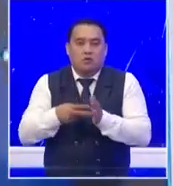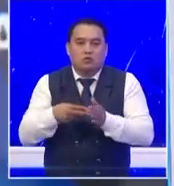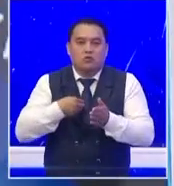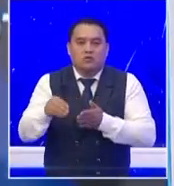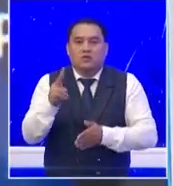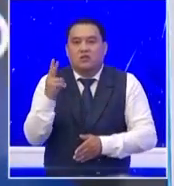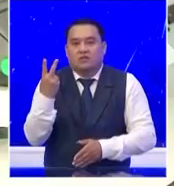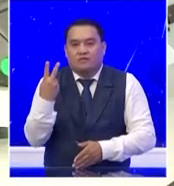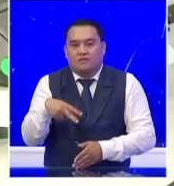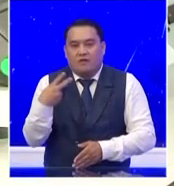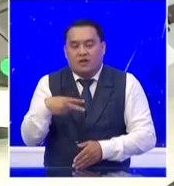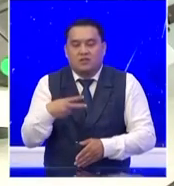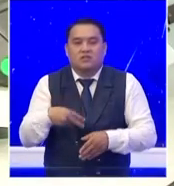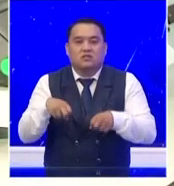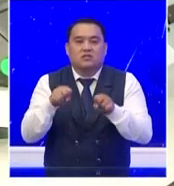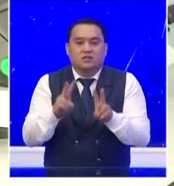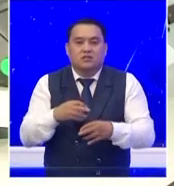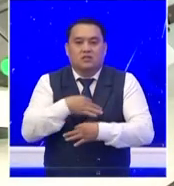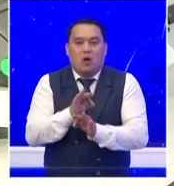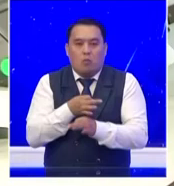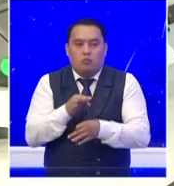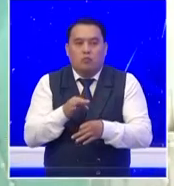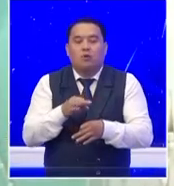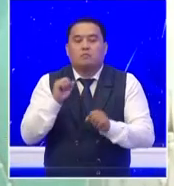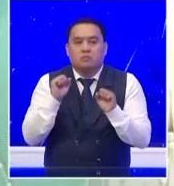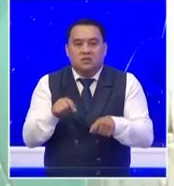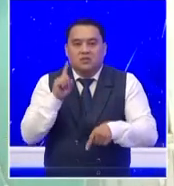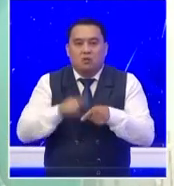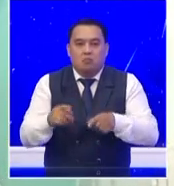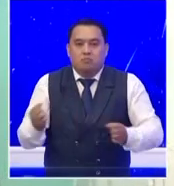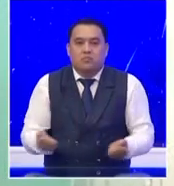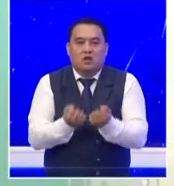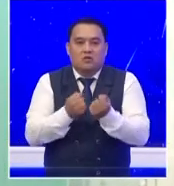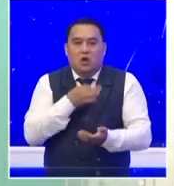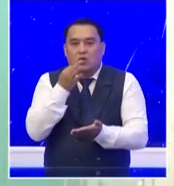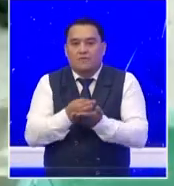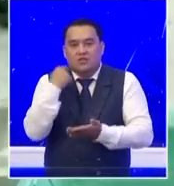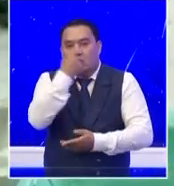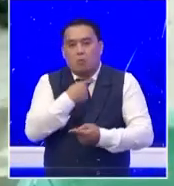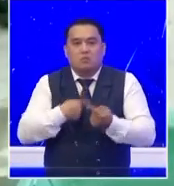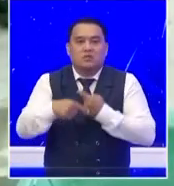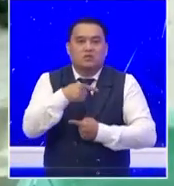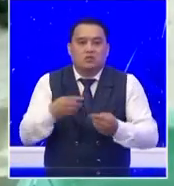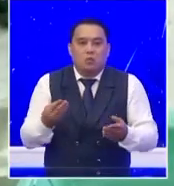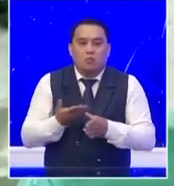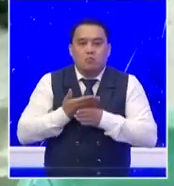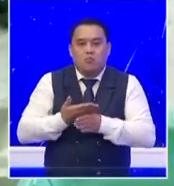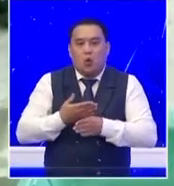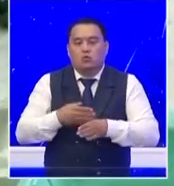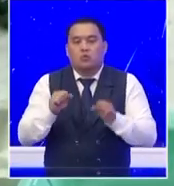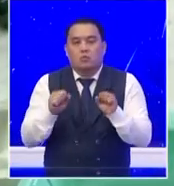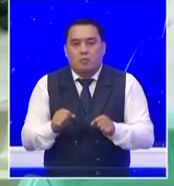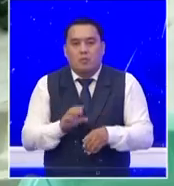закупить 20 ПЦР-анализаторов. Это поможет повысить пропускную мощность, оказывает поддержку и социально ответственный бизнес. В рамках спонсорской помощи